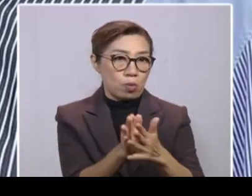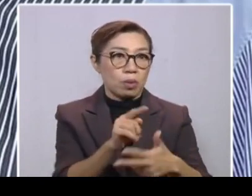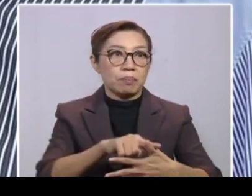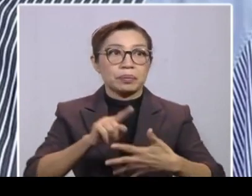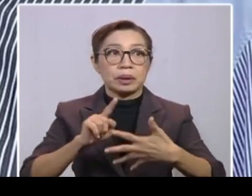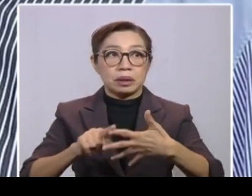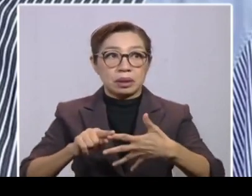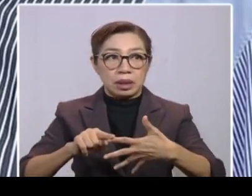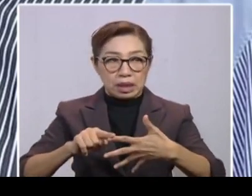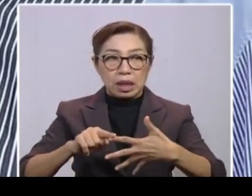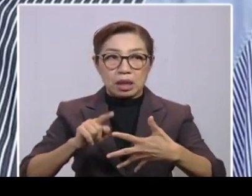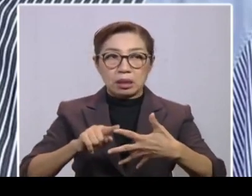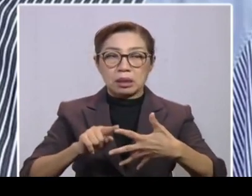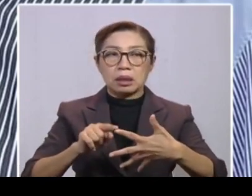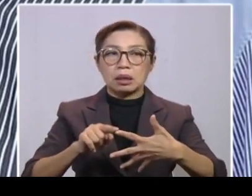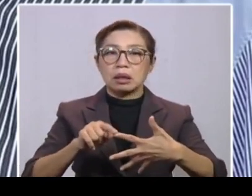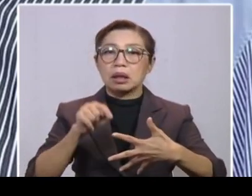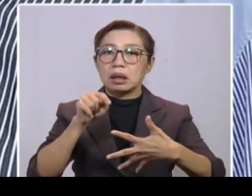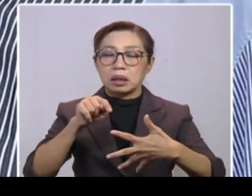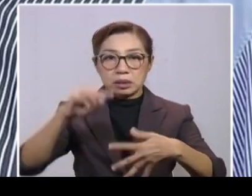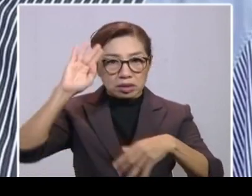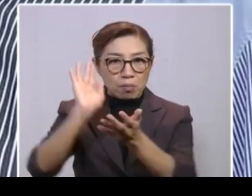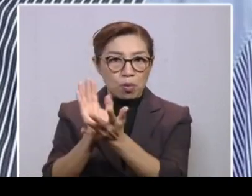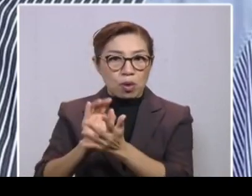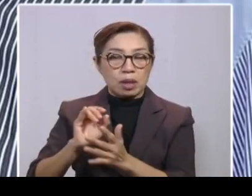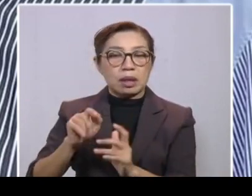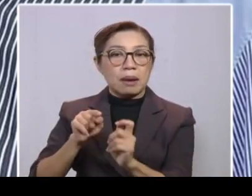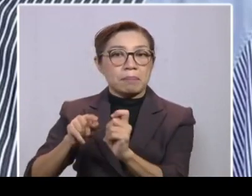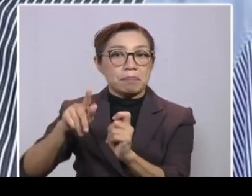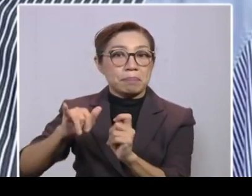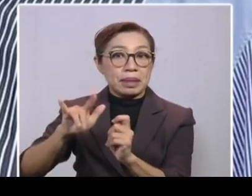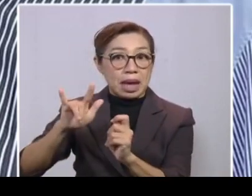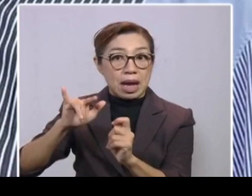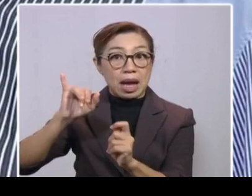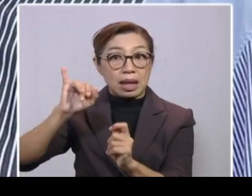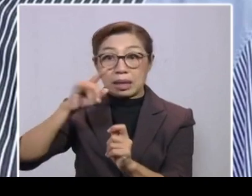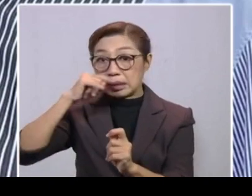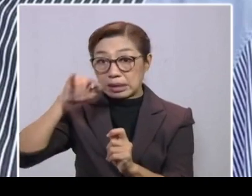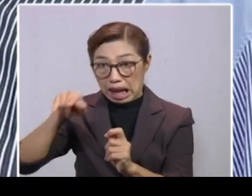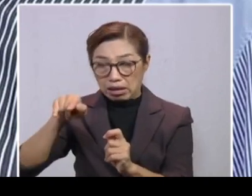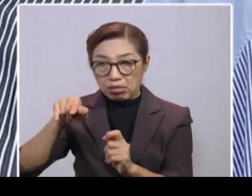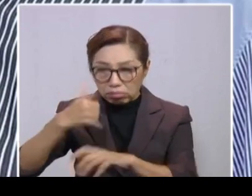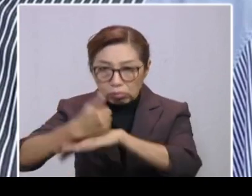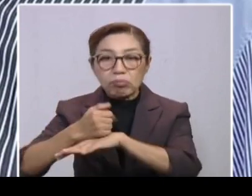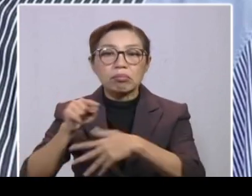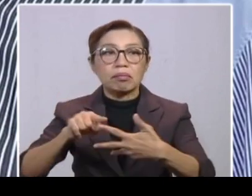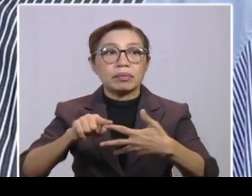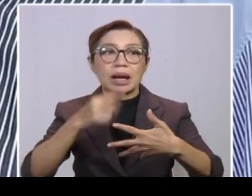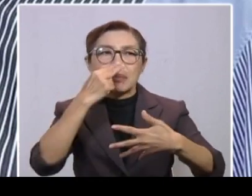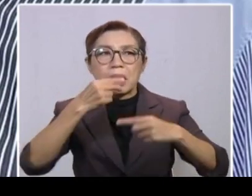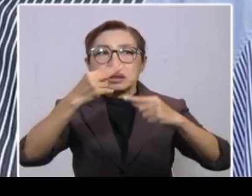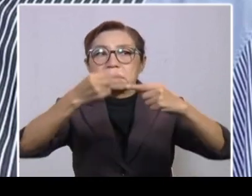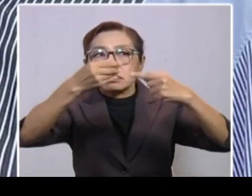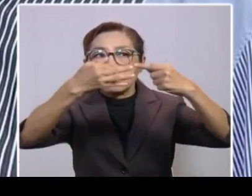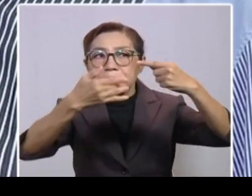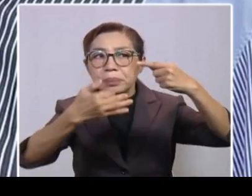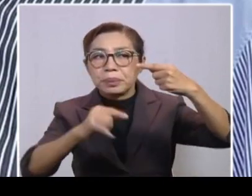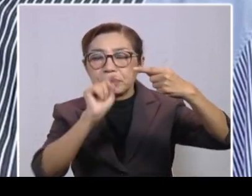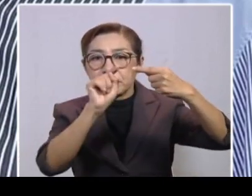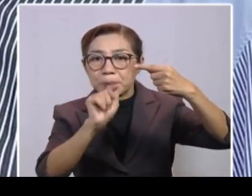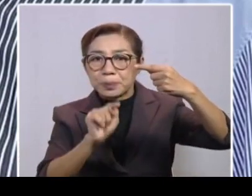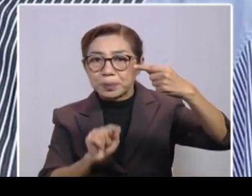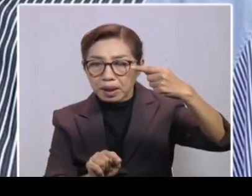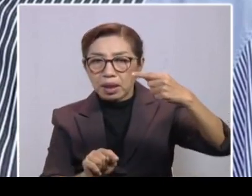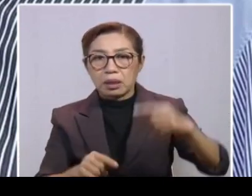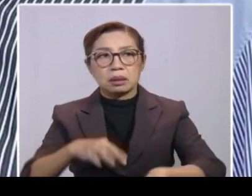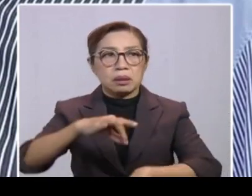กฤษฎาพรจงอักษรนะครับคนนี้เป็นผู้กำกับสนพญาไทยก็อยู่ในที่เกิดเหตุด้วยตามรายชื่อนะครับคุณผู้ชมไล่เรียงไปมีตั้งแต่ระดับ